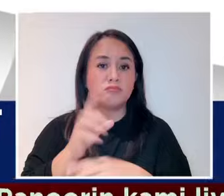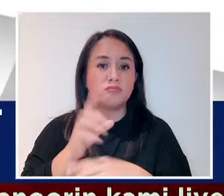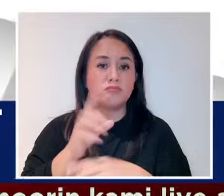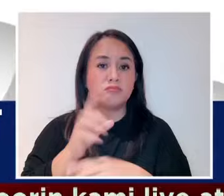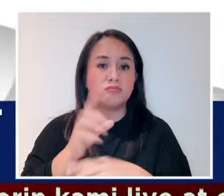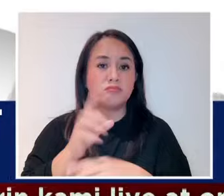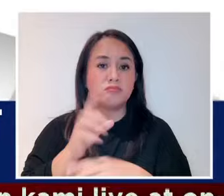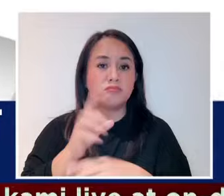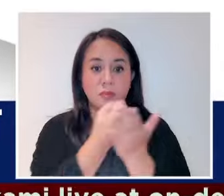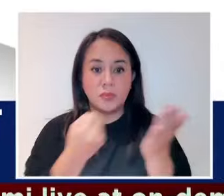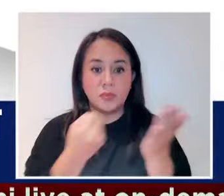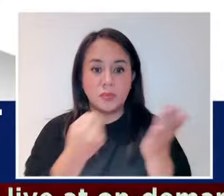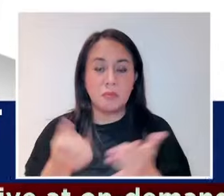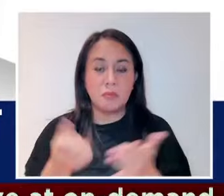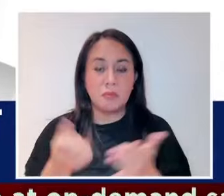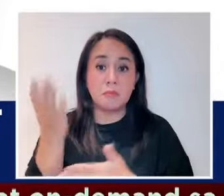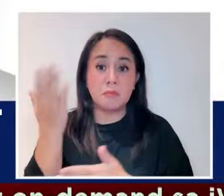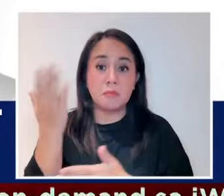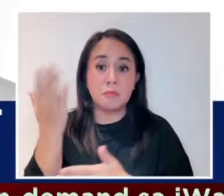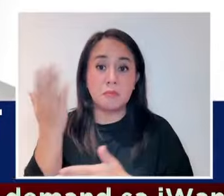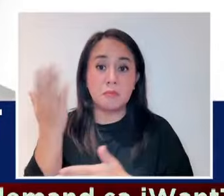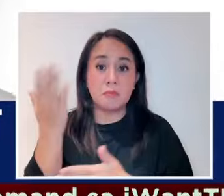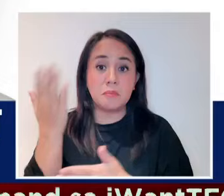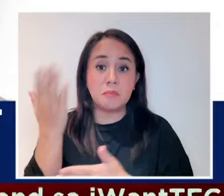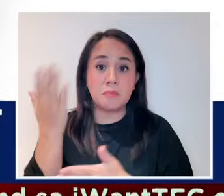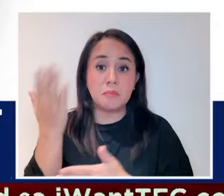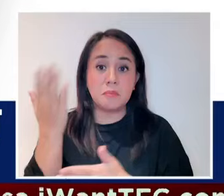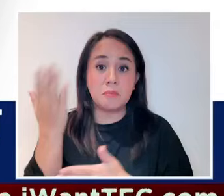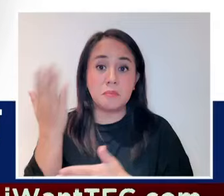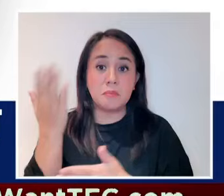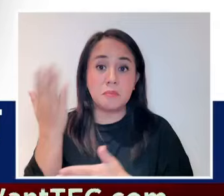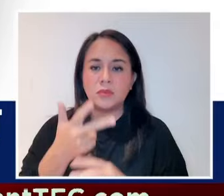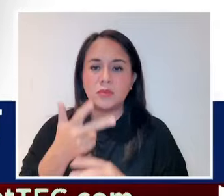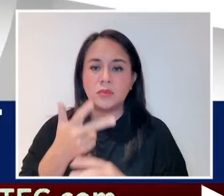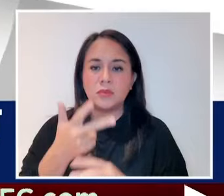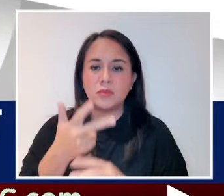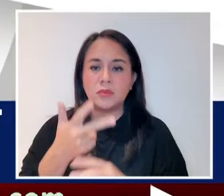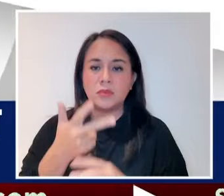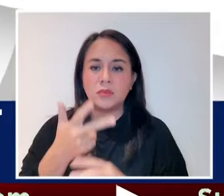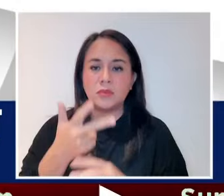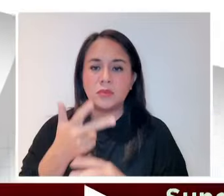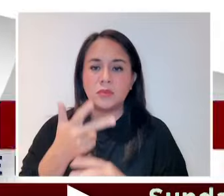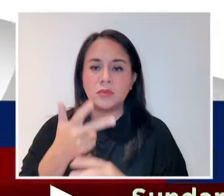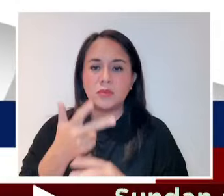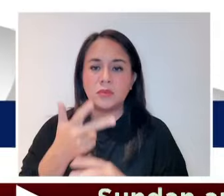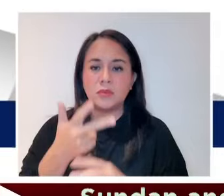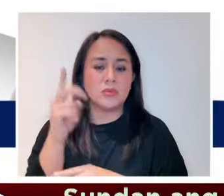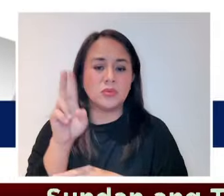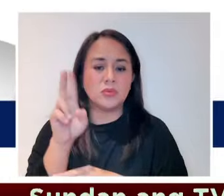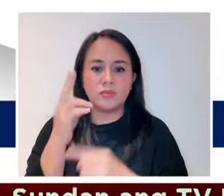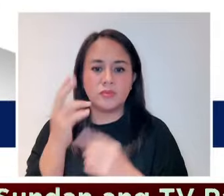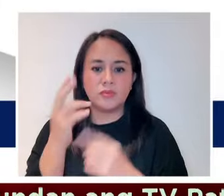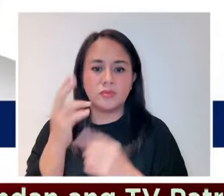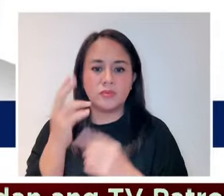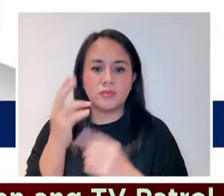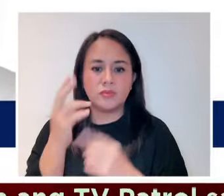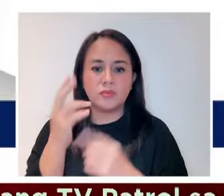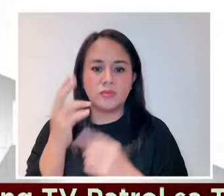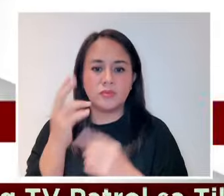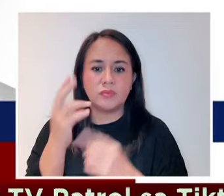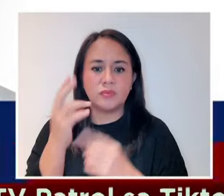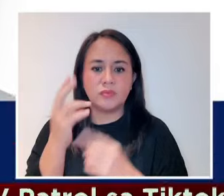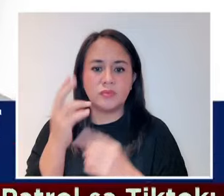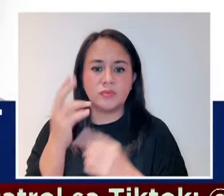na dati kada tatlong araw lang niya ginagawa. Nagamit daw sa panluto yung iba, pansabaw sa ulam. Mas mahal ang mineral water dun